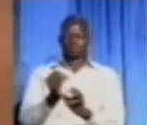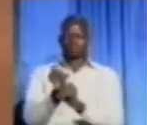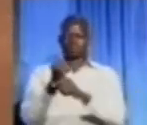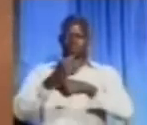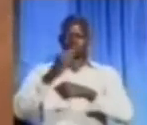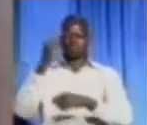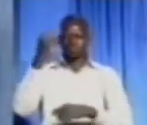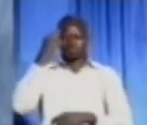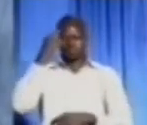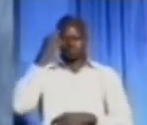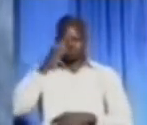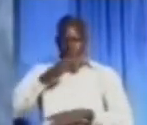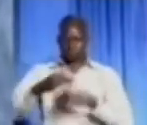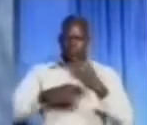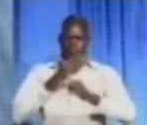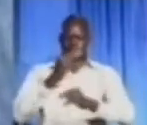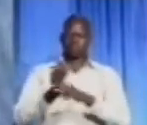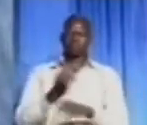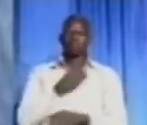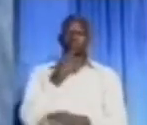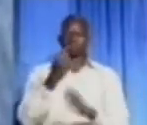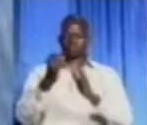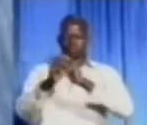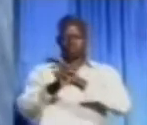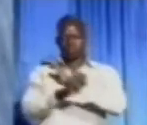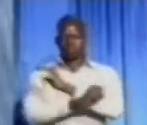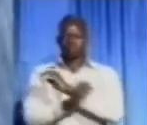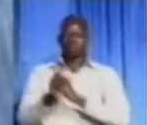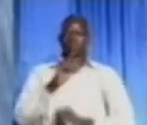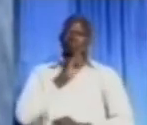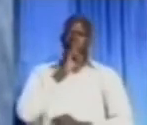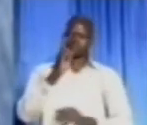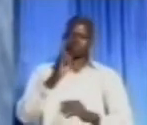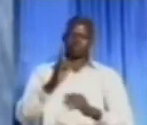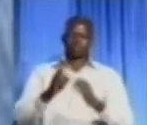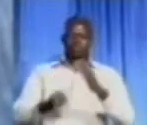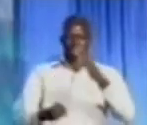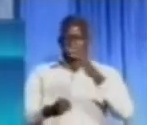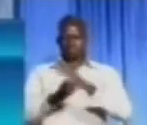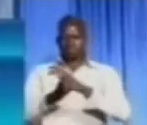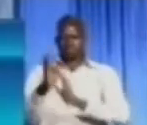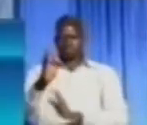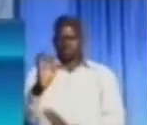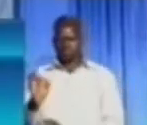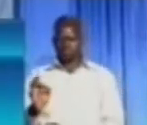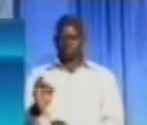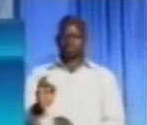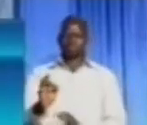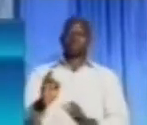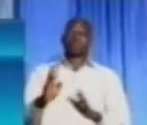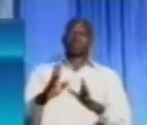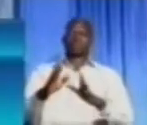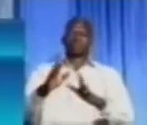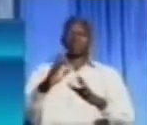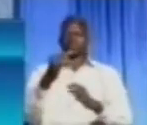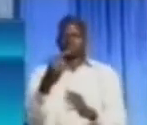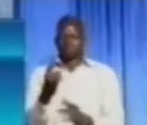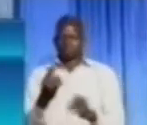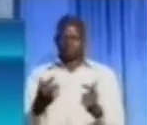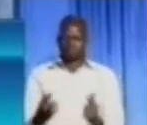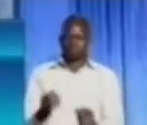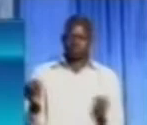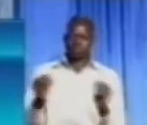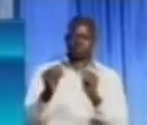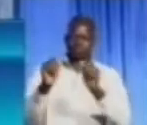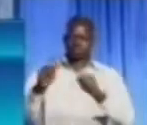gouvernement. Tout le monde dit que le Sourou est le grenier du Burkina Faso. Un grenier qu'on ne peut pas atteindre, c'est assez difficile, ou qu'on